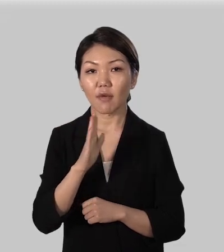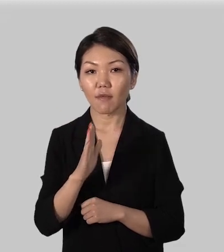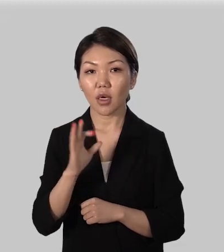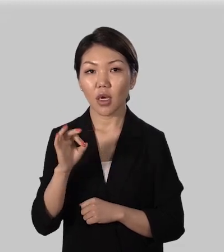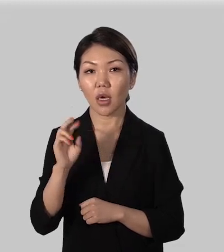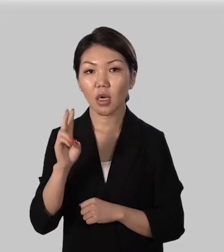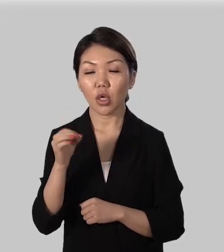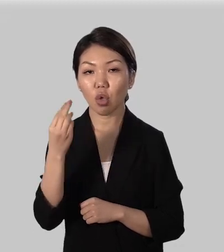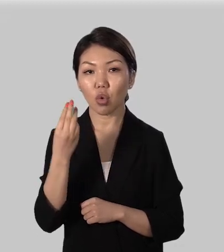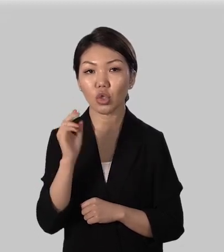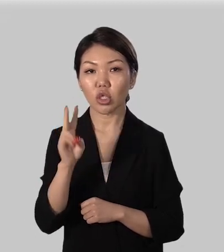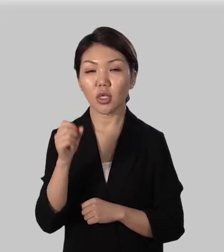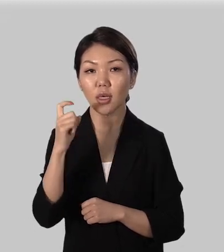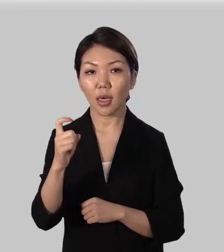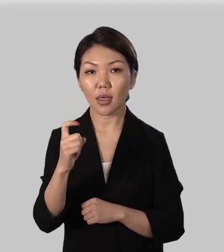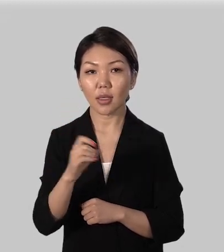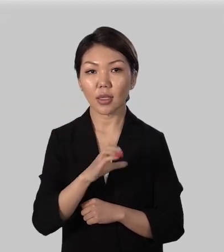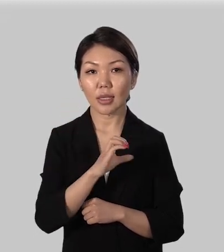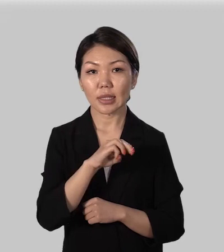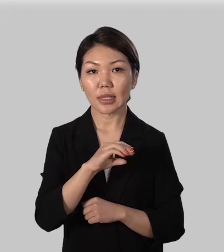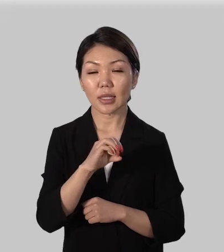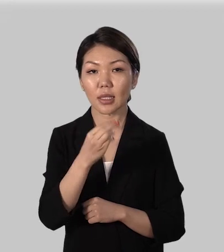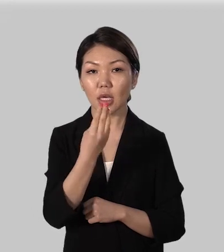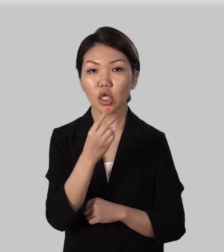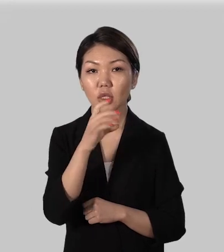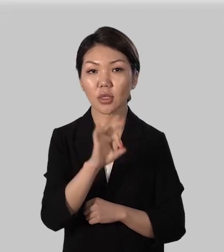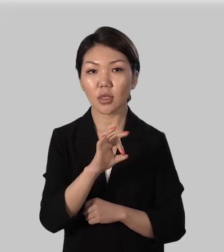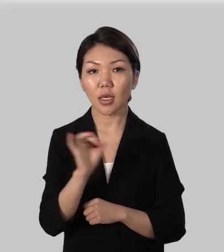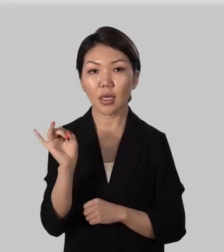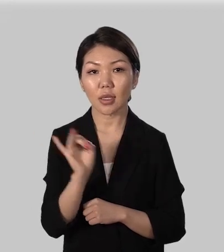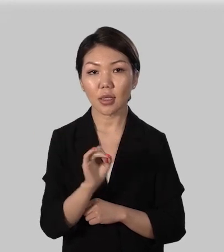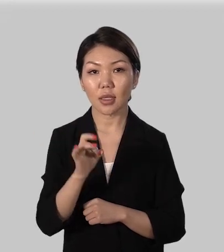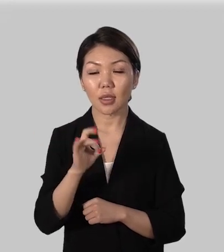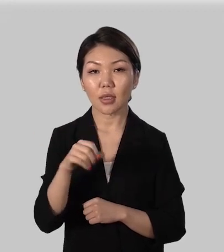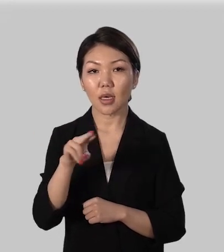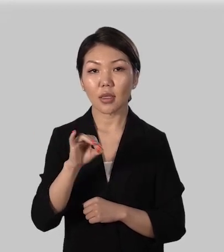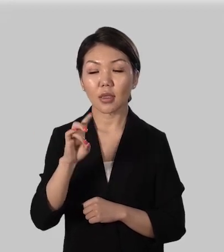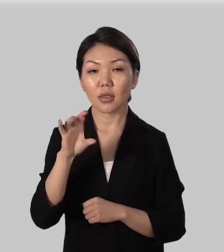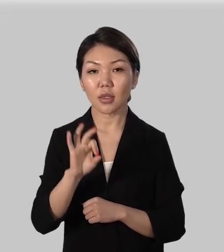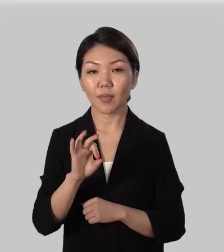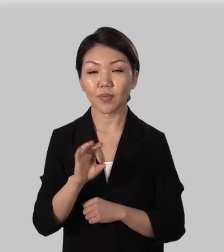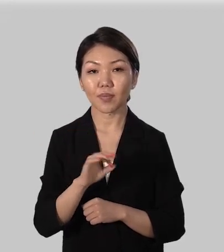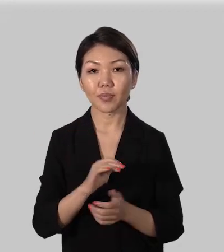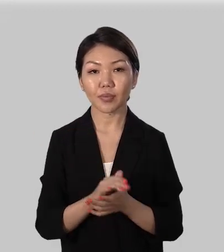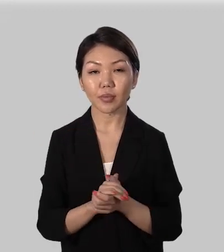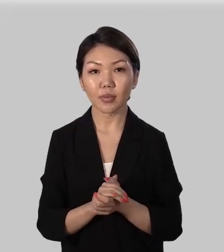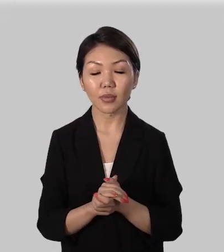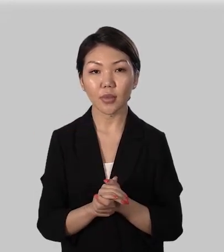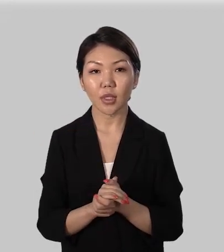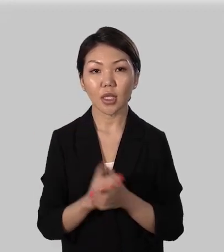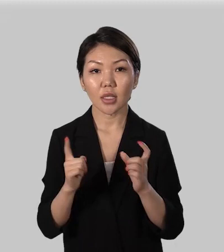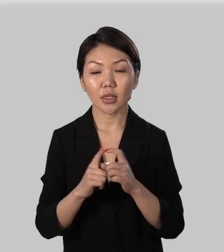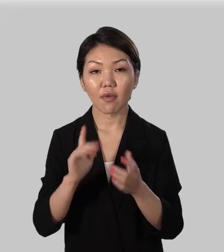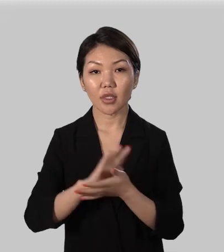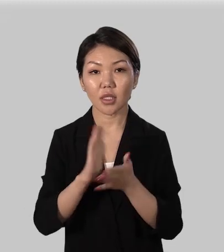за словами категории состояния они подскажут что ощущает герой что он